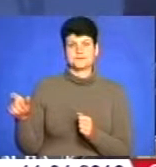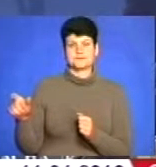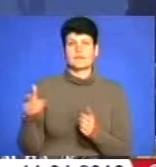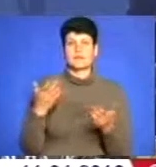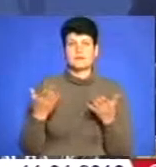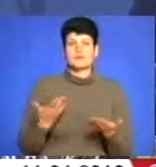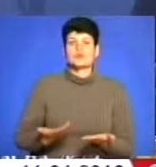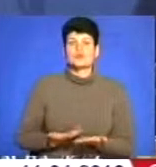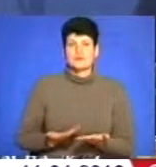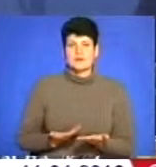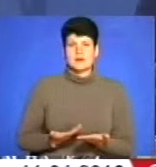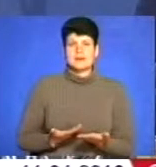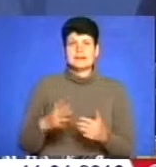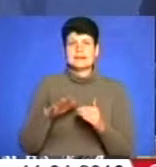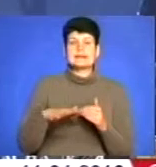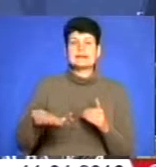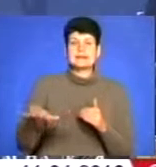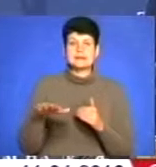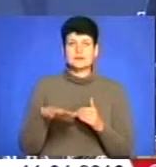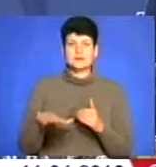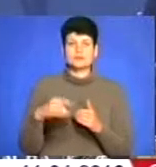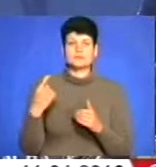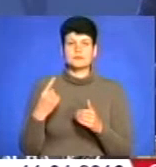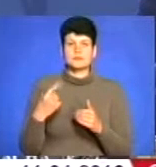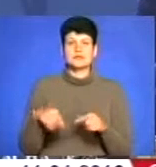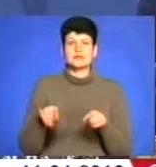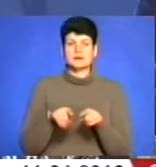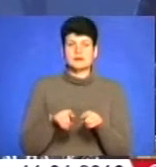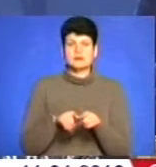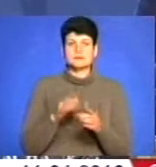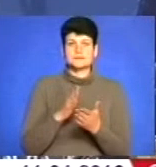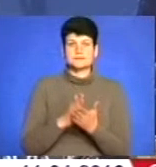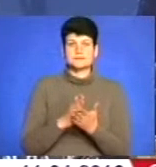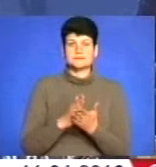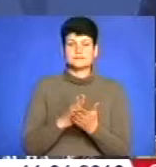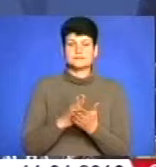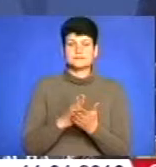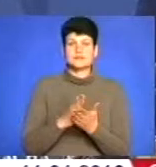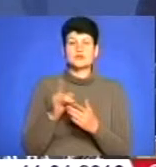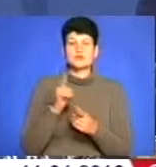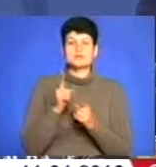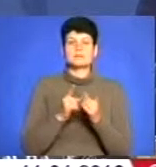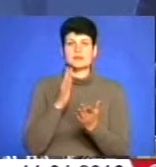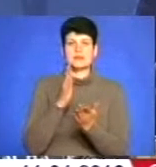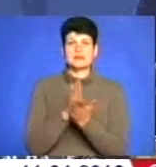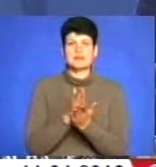котрий проживає на території Тернопільської області, і в кожного жителя, що зміни є,